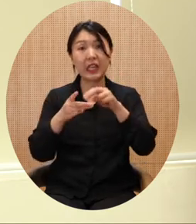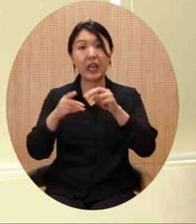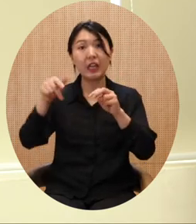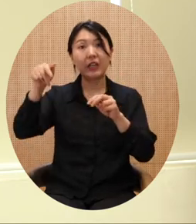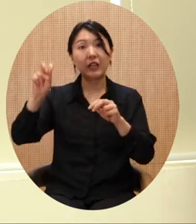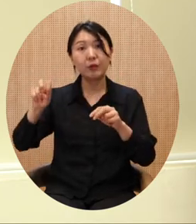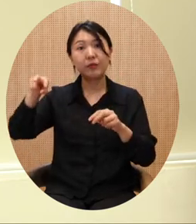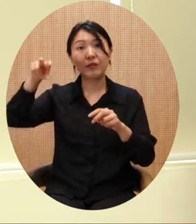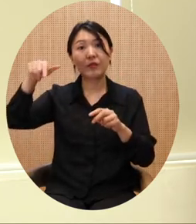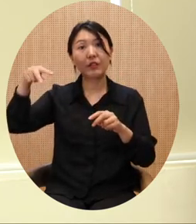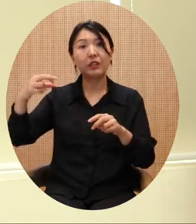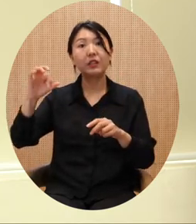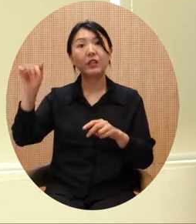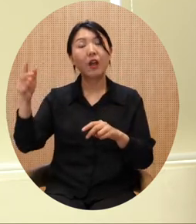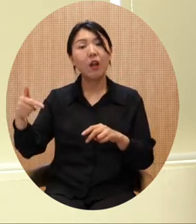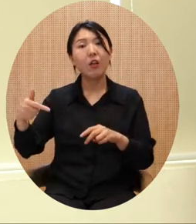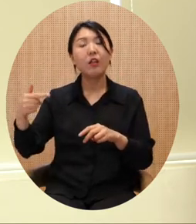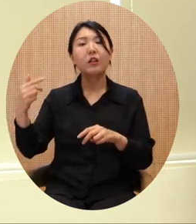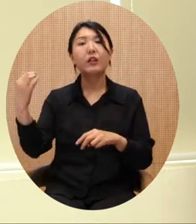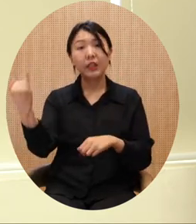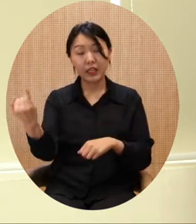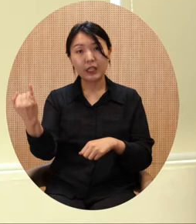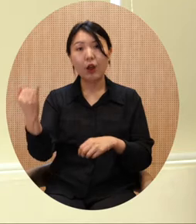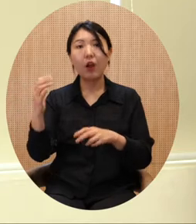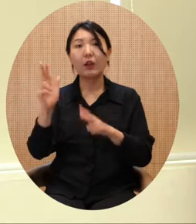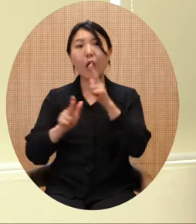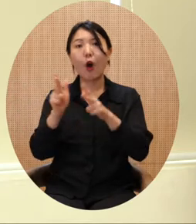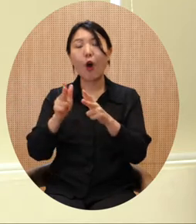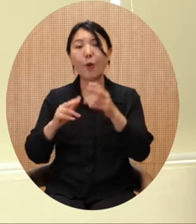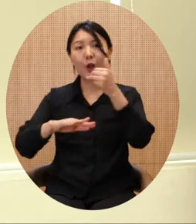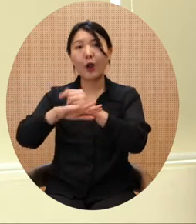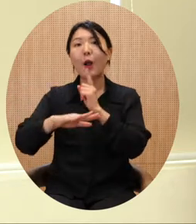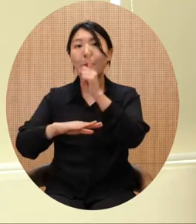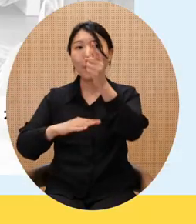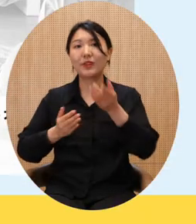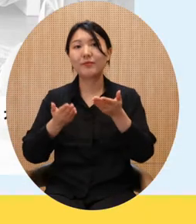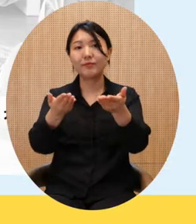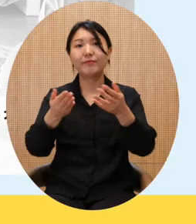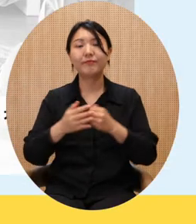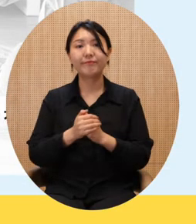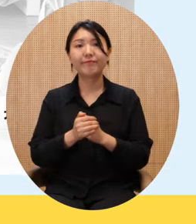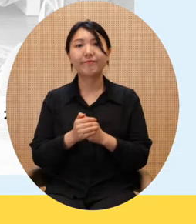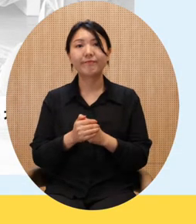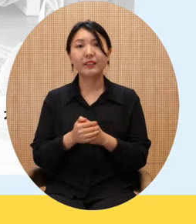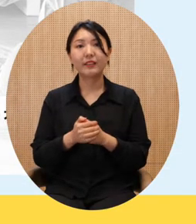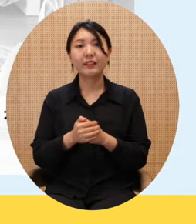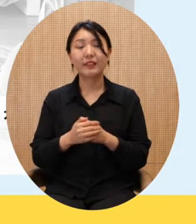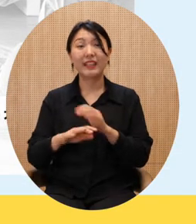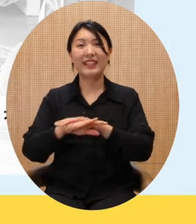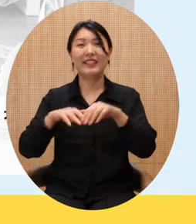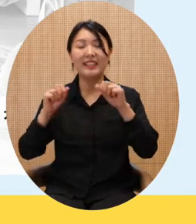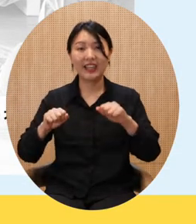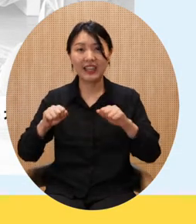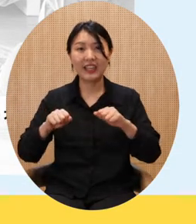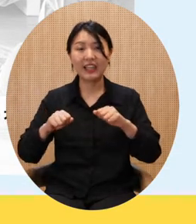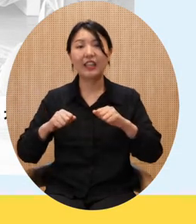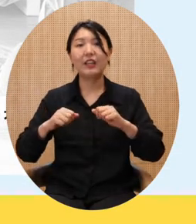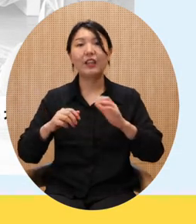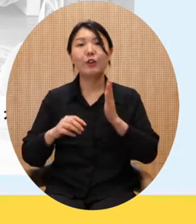김승현 소장님께서 사업의 경과보고를 진행하도록 하겠습니다. 안녕하세요. 초록우산